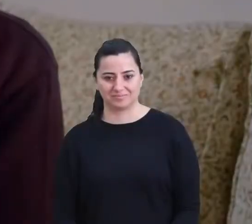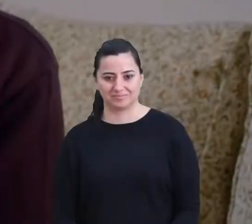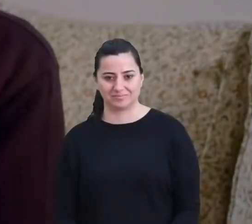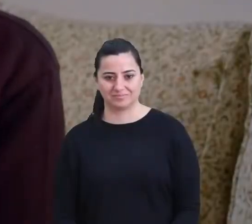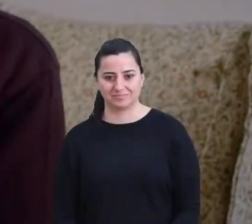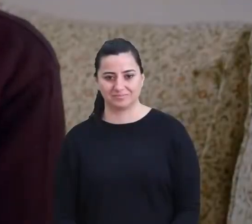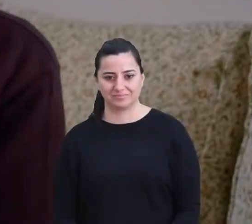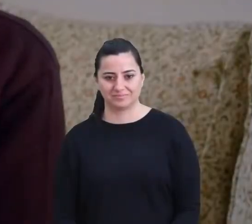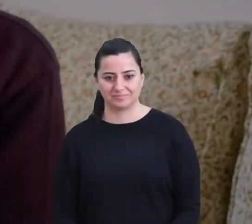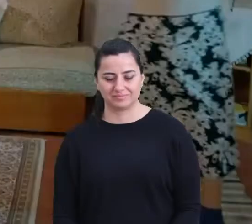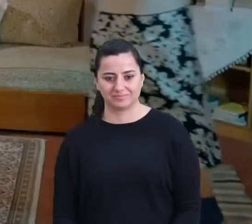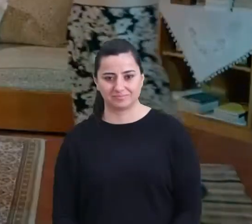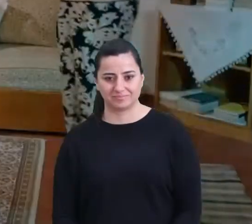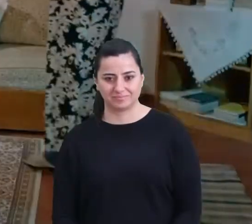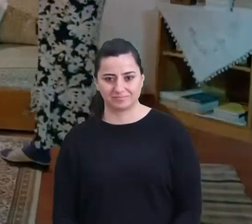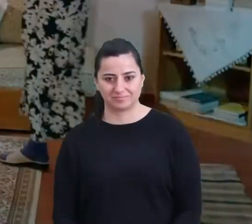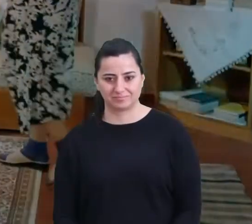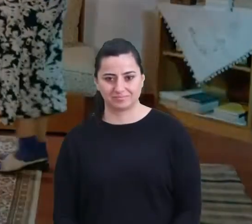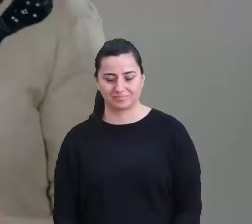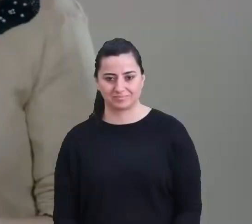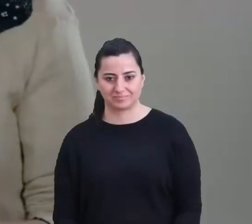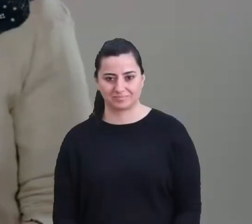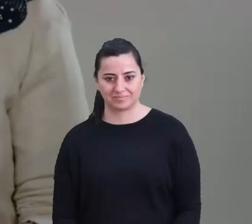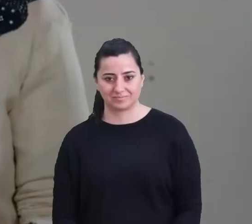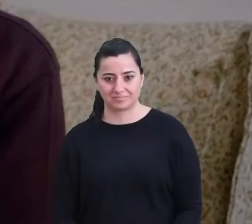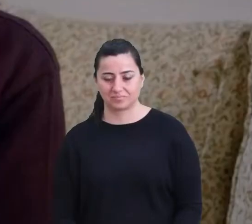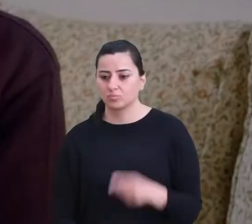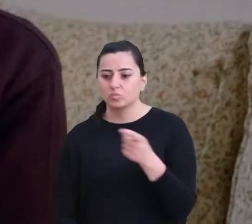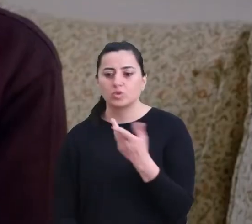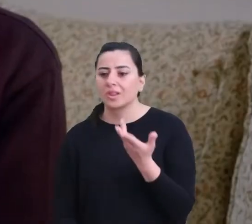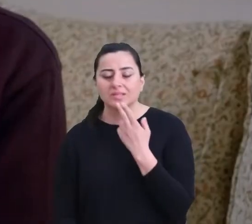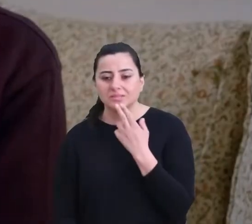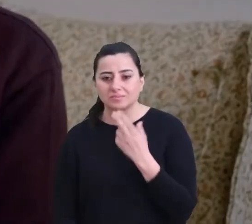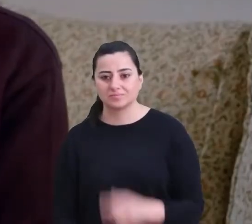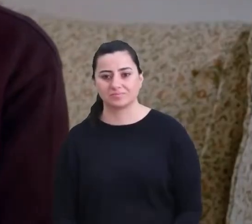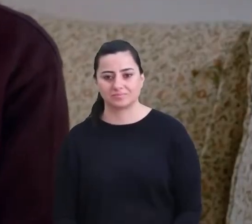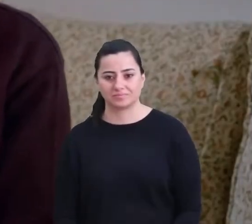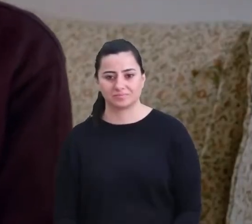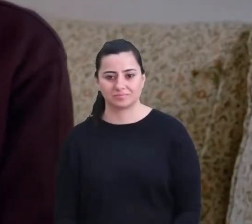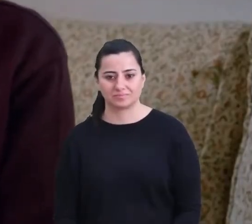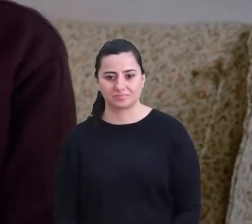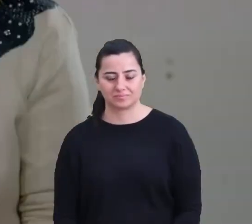Ana döndü. Tebessüm ettiği kağıt kuklalara bakıyor. Bunlar ne kızım?